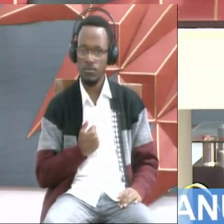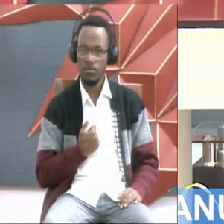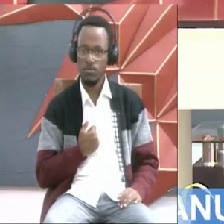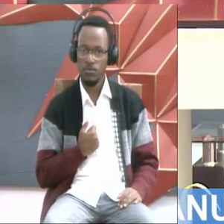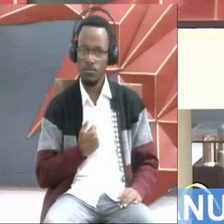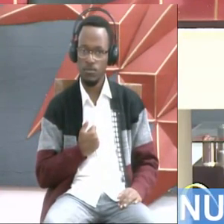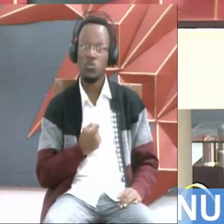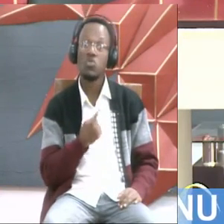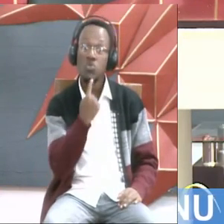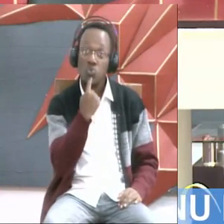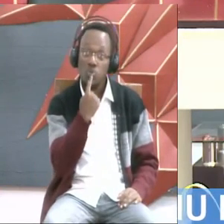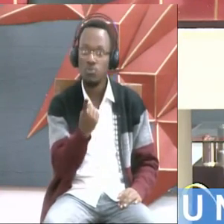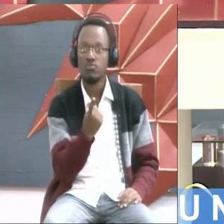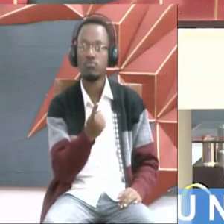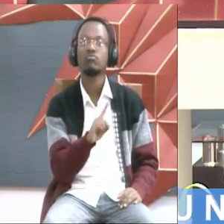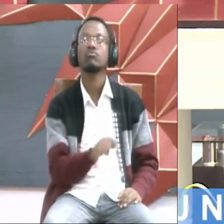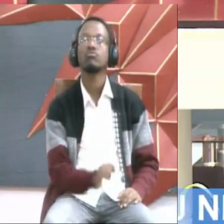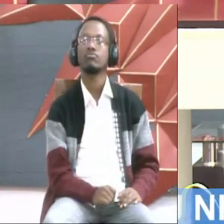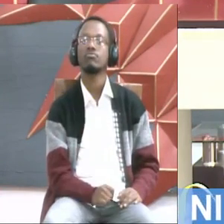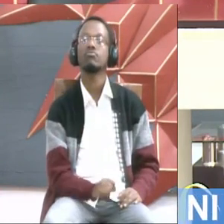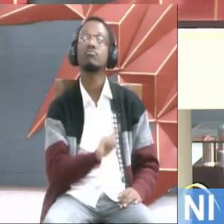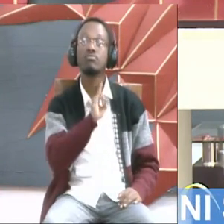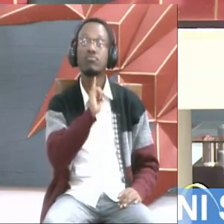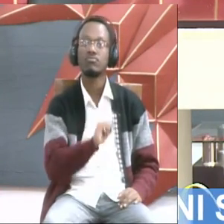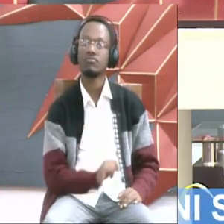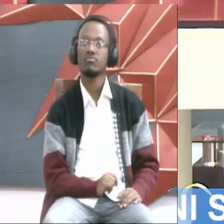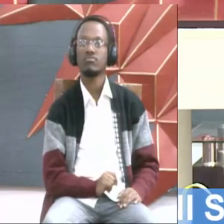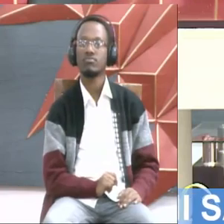Mbabwije ukuri w'iki gitondo mu byumba